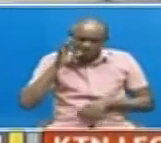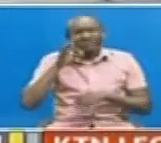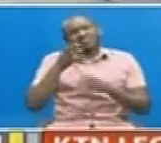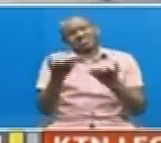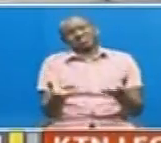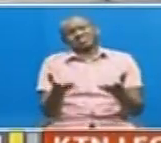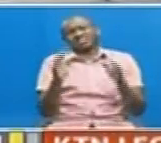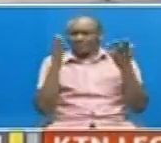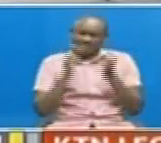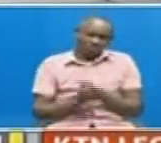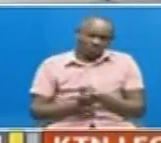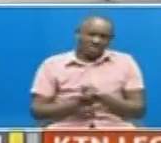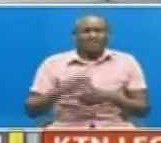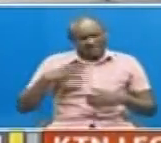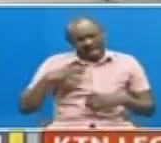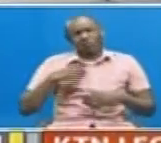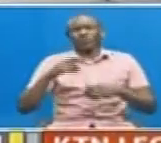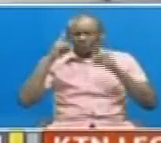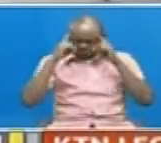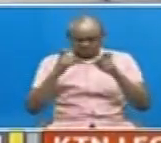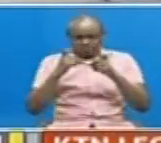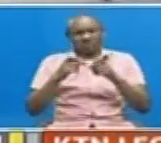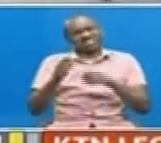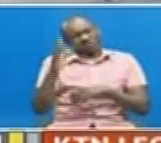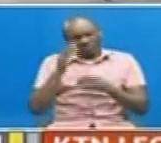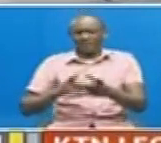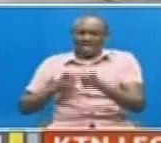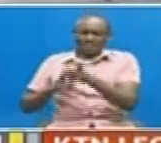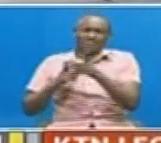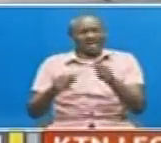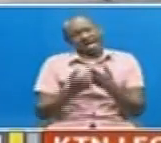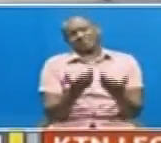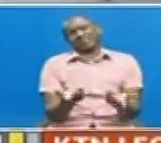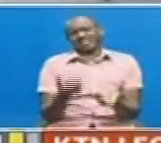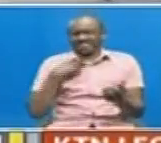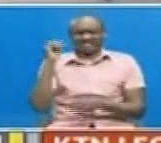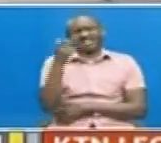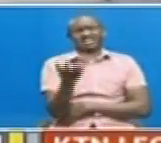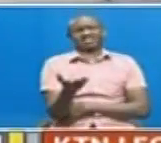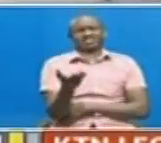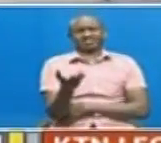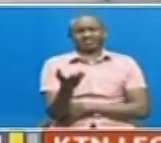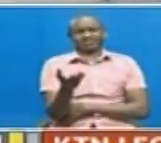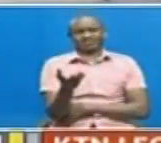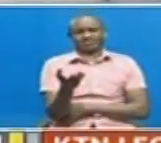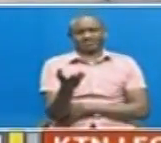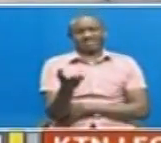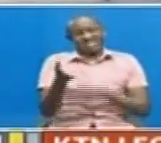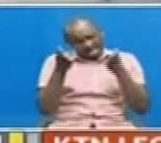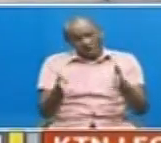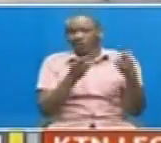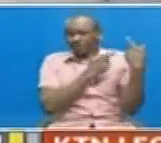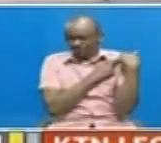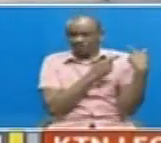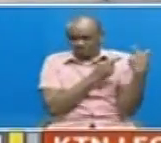wa Ramadhan ambapo visa vya utovu wa usalama unaendelea kulizonga taifa la Kenya. Sasa ni